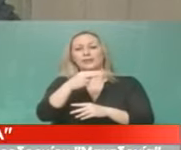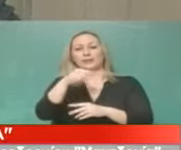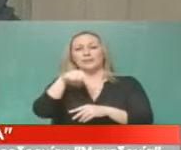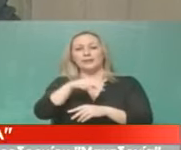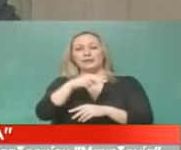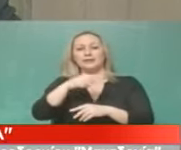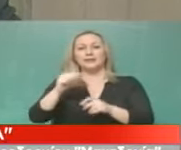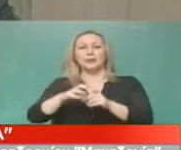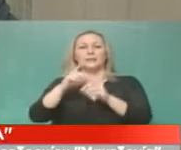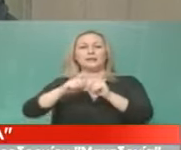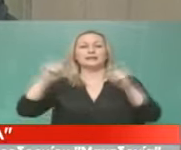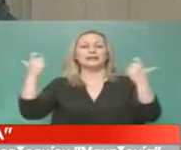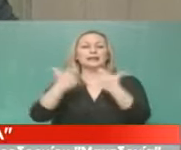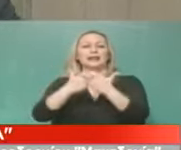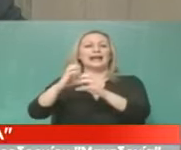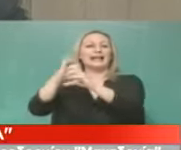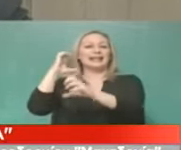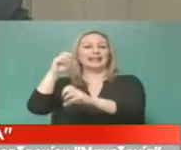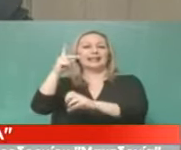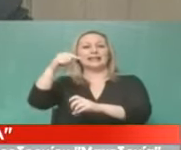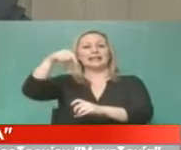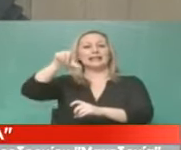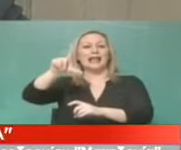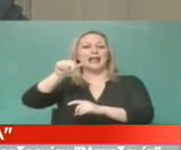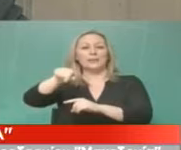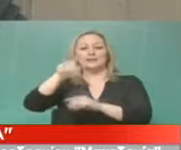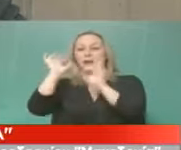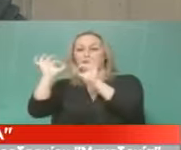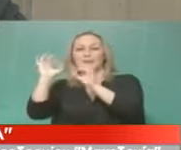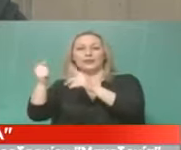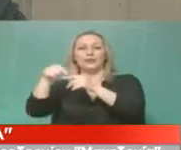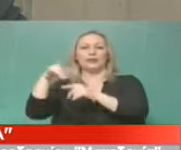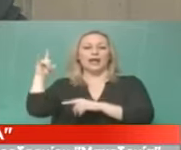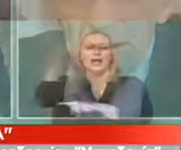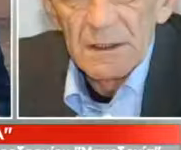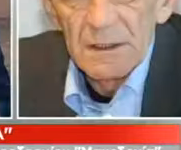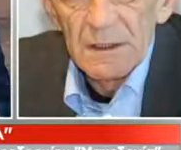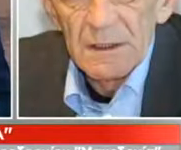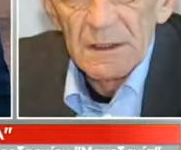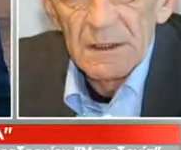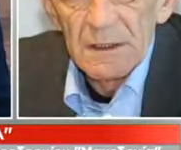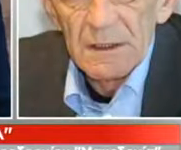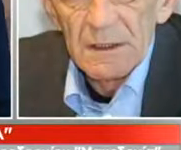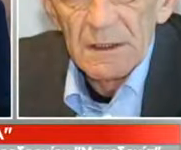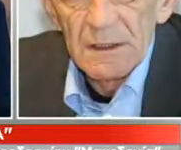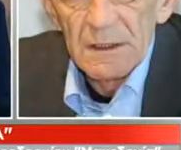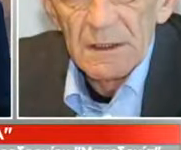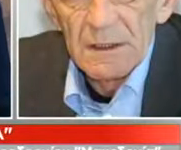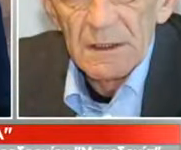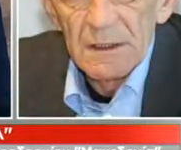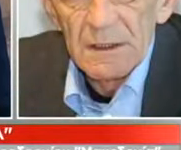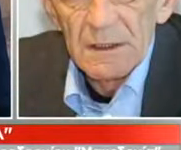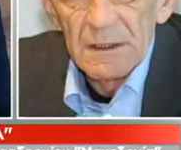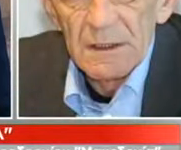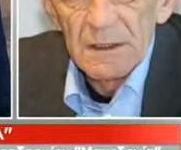Άρα, μισό λεπτό, είπατε πρέπει να δούμε τι θα κάνουμε με τα ονόματα του αεροδρομίου μας και των ΚΤΕΛ, γιατί μπερδεύονται οι ξένοι. Τι να κάνουμε δηλαδή, τι άλλο μπορούμε να